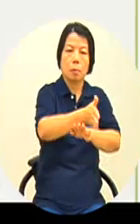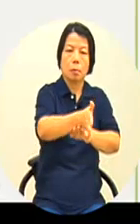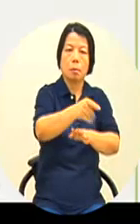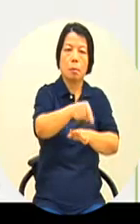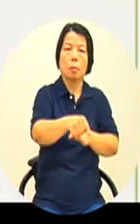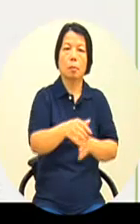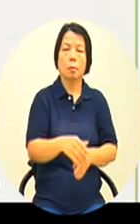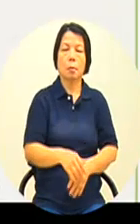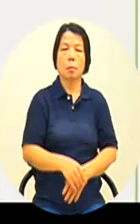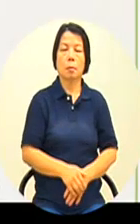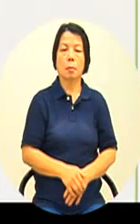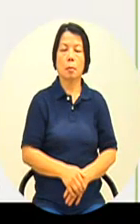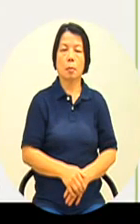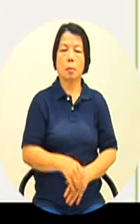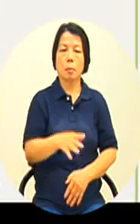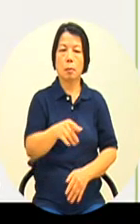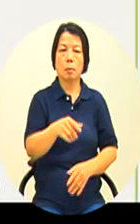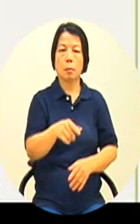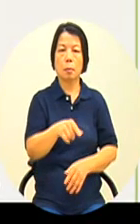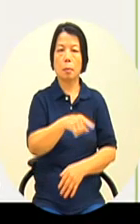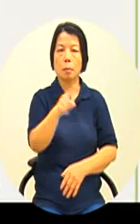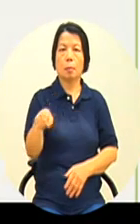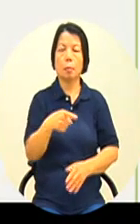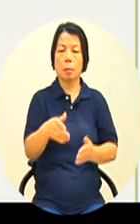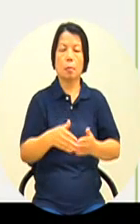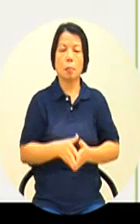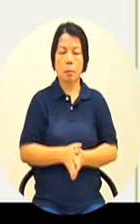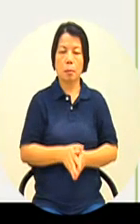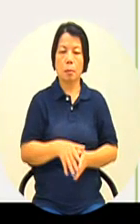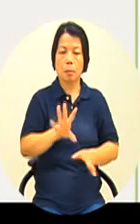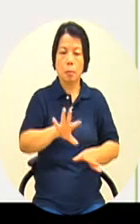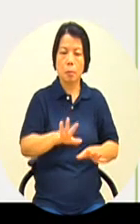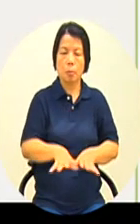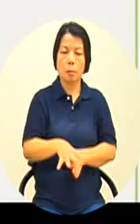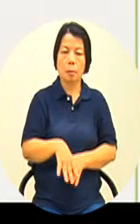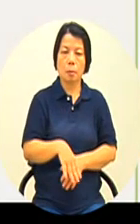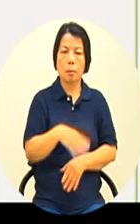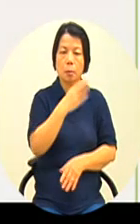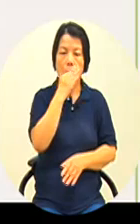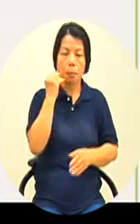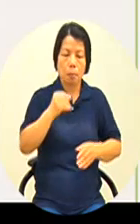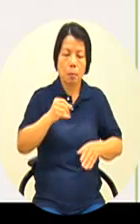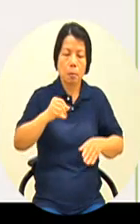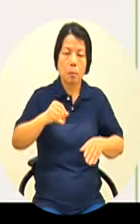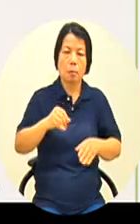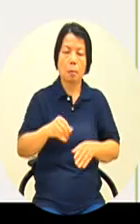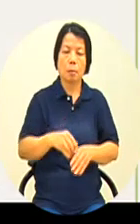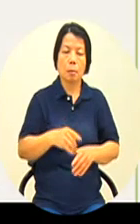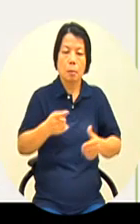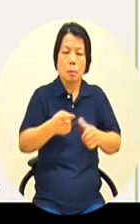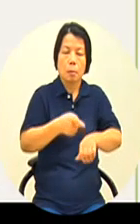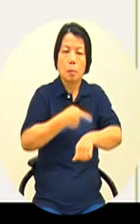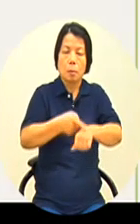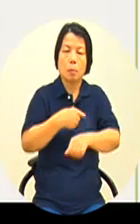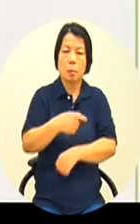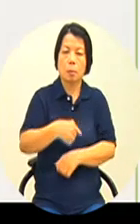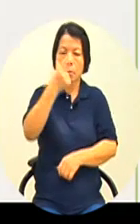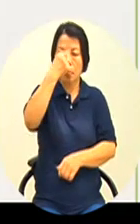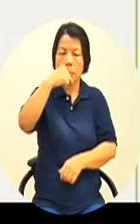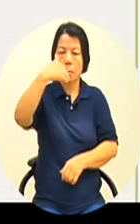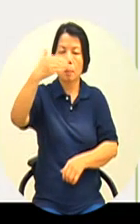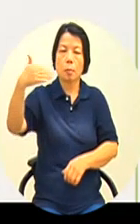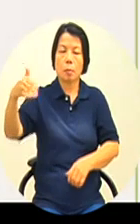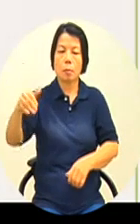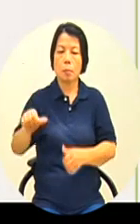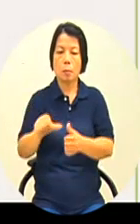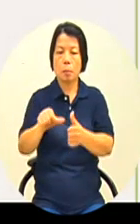于恁的标识的这个初步的这个规划哈，就是对于红山轨嘛，对于五甲三路、五甲二路，走你国泰路，